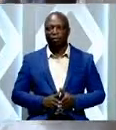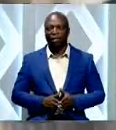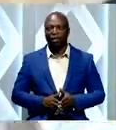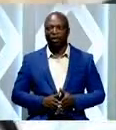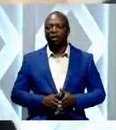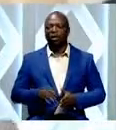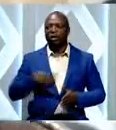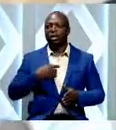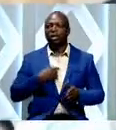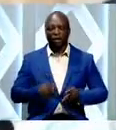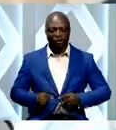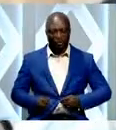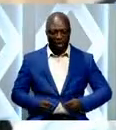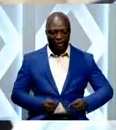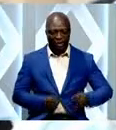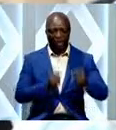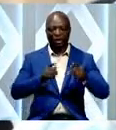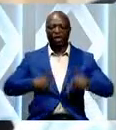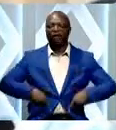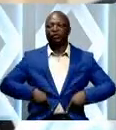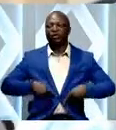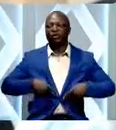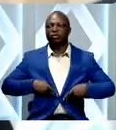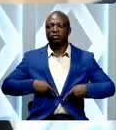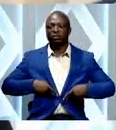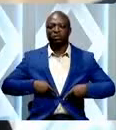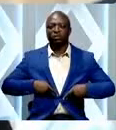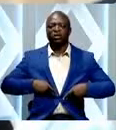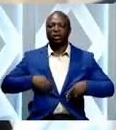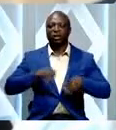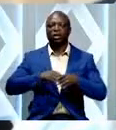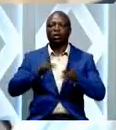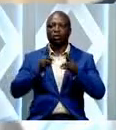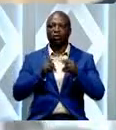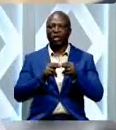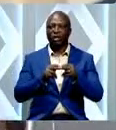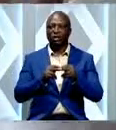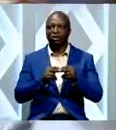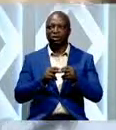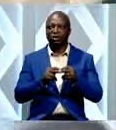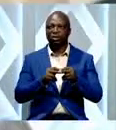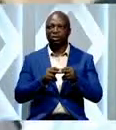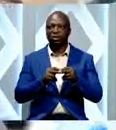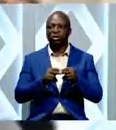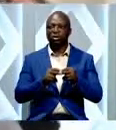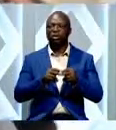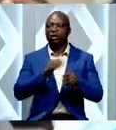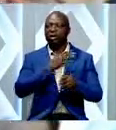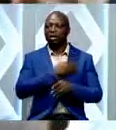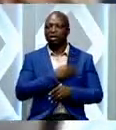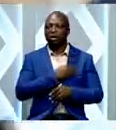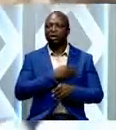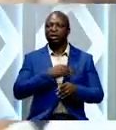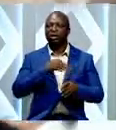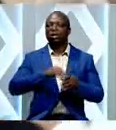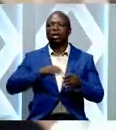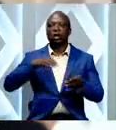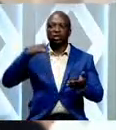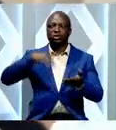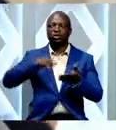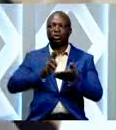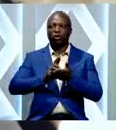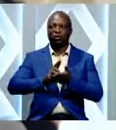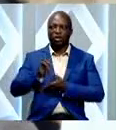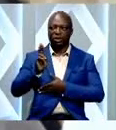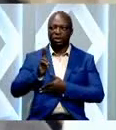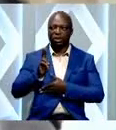et qui a tracé la vie et dans le village et dans les études